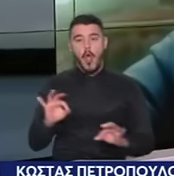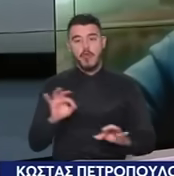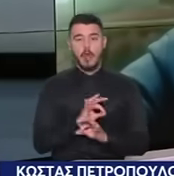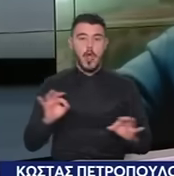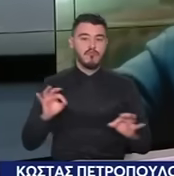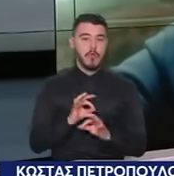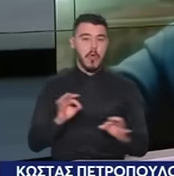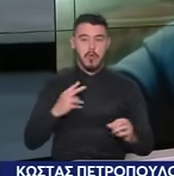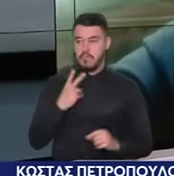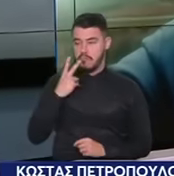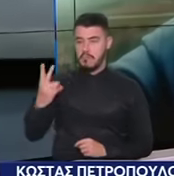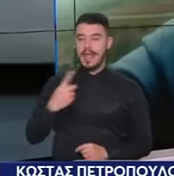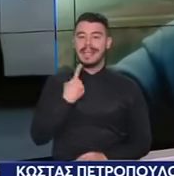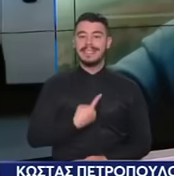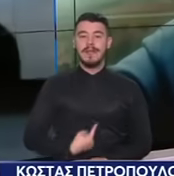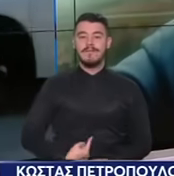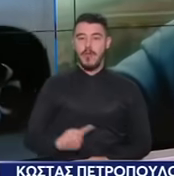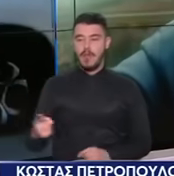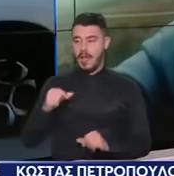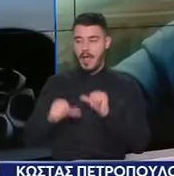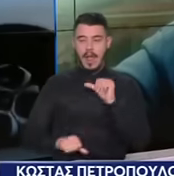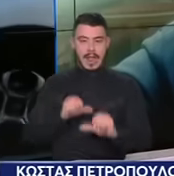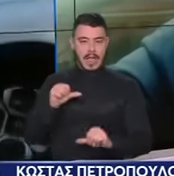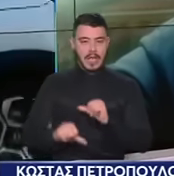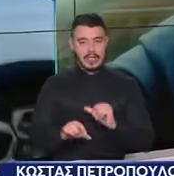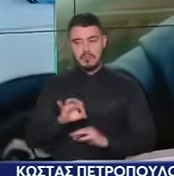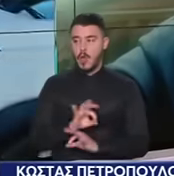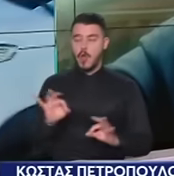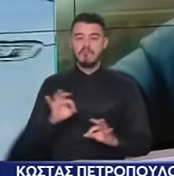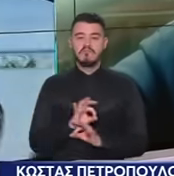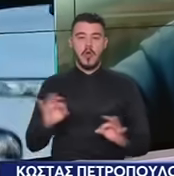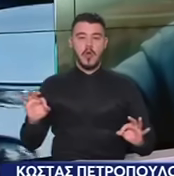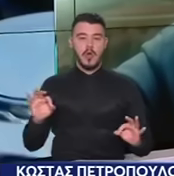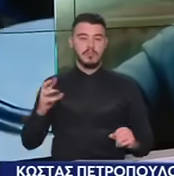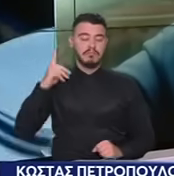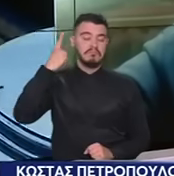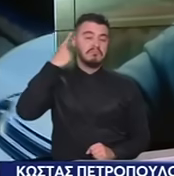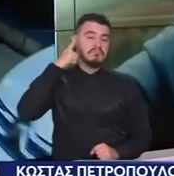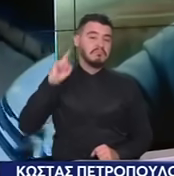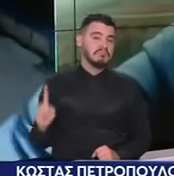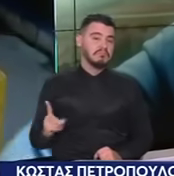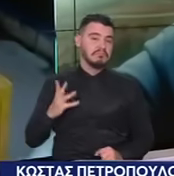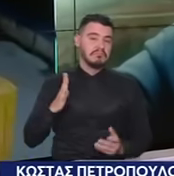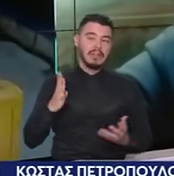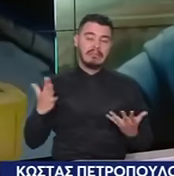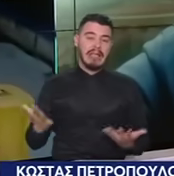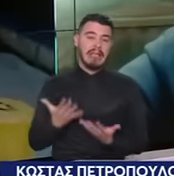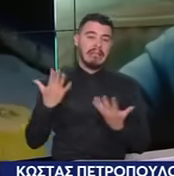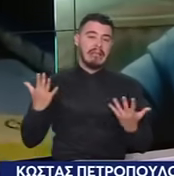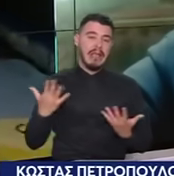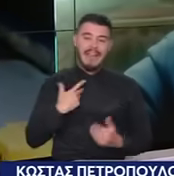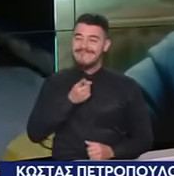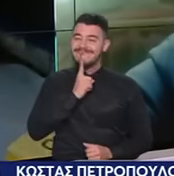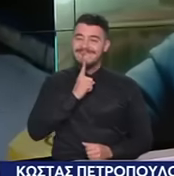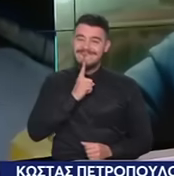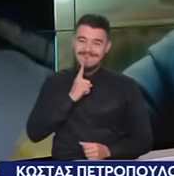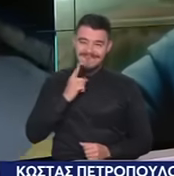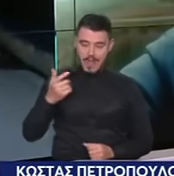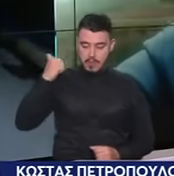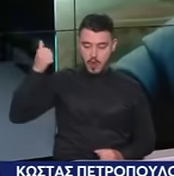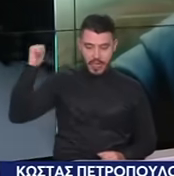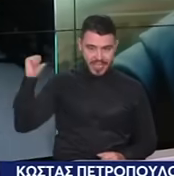διορθωθεί. Δεν ξέρω αν συνέβη κάτι άλλο πρόβλημα πριν από αυτό το μεγάλο το τερατώδες που έγινε